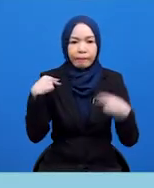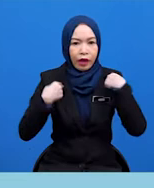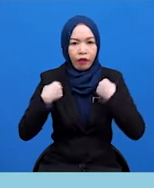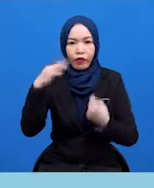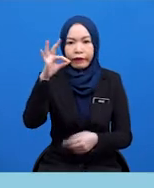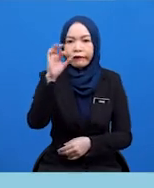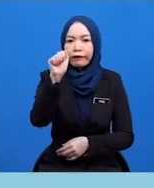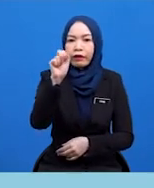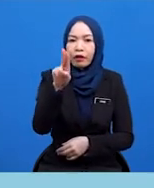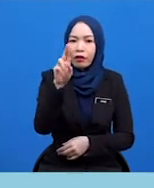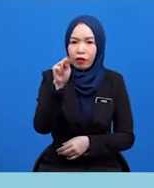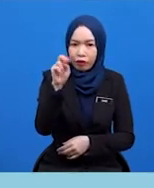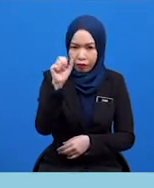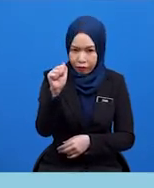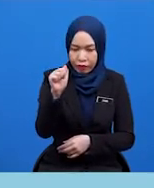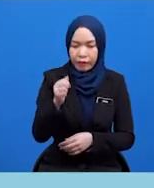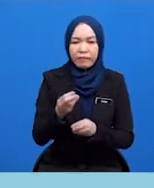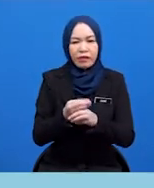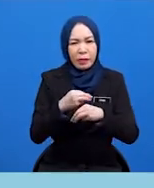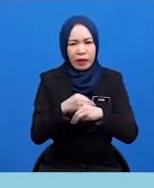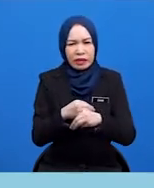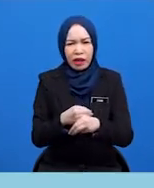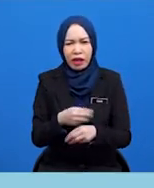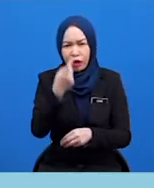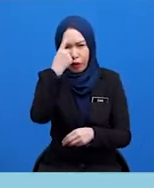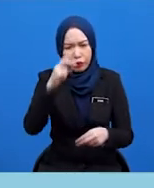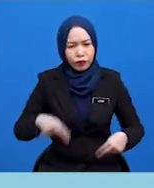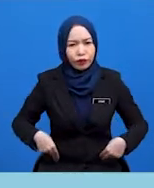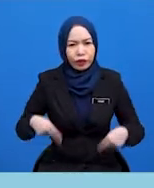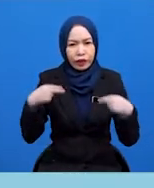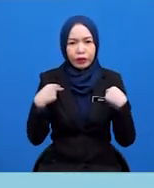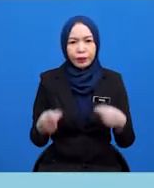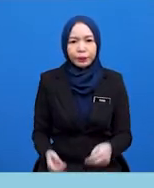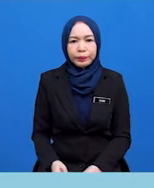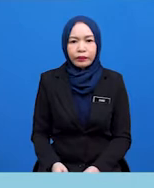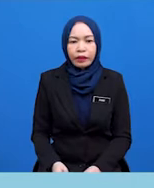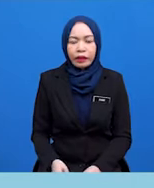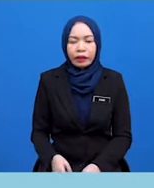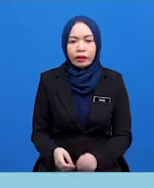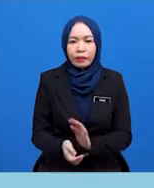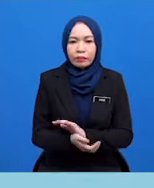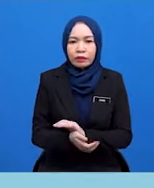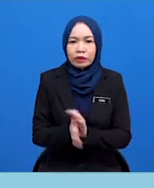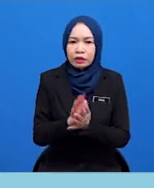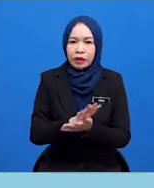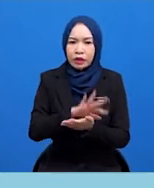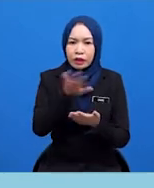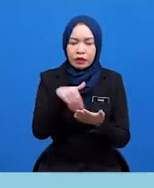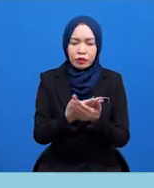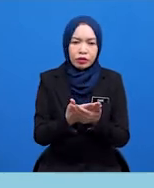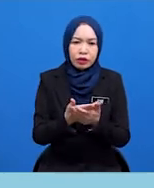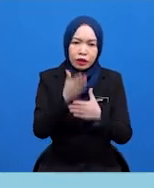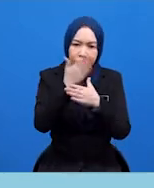Kesepuluh, berlaku gangguan habitat. Kemusnahan hutan menyebabkan habitat haiwan